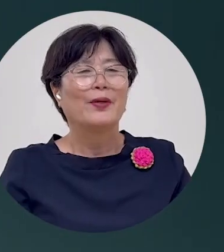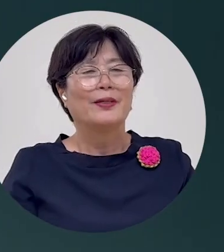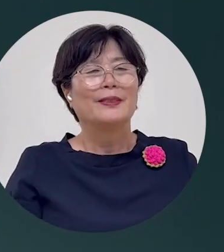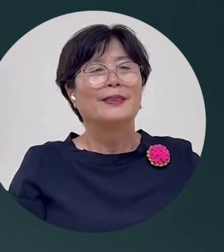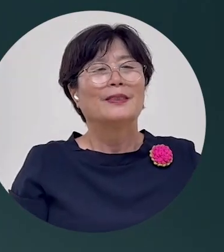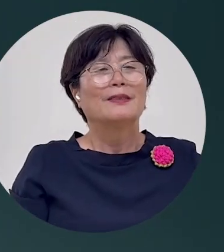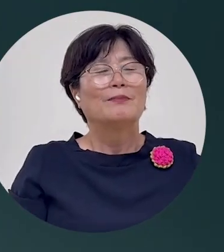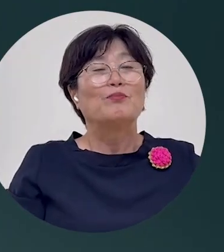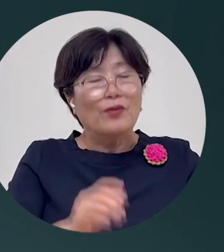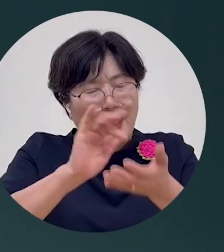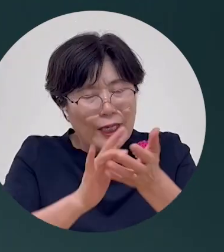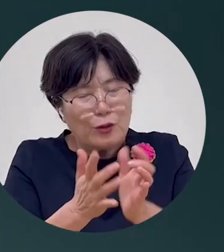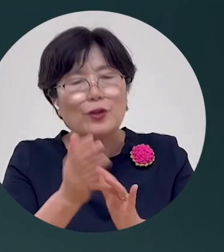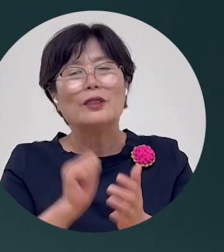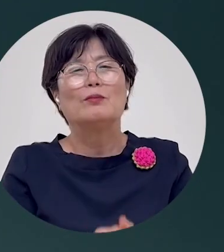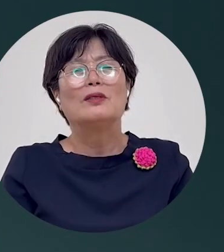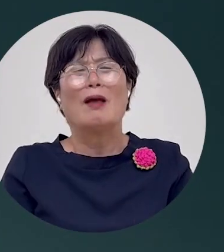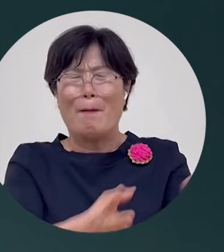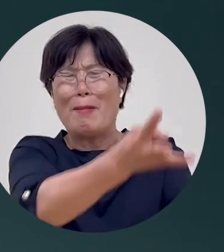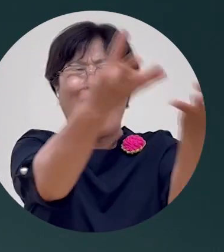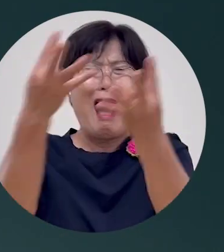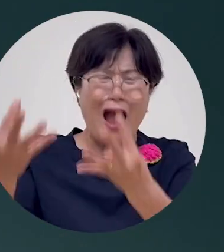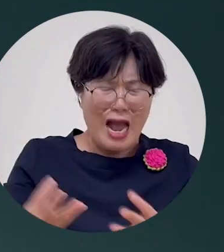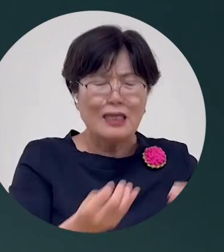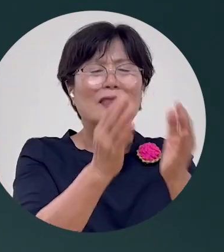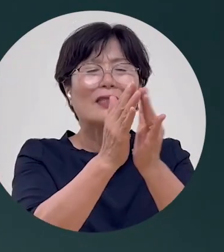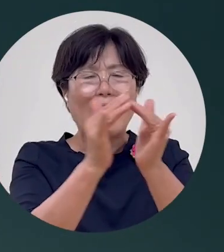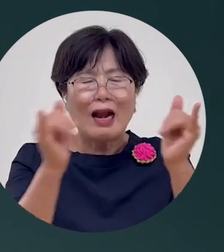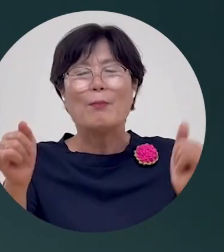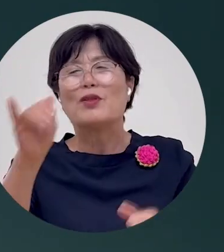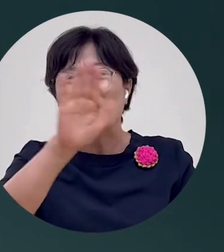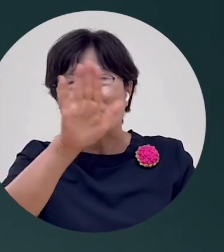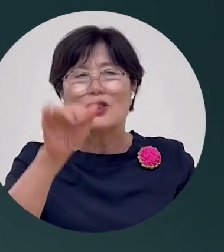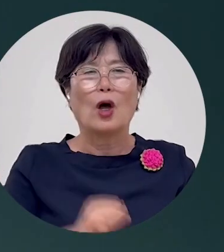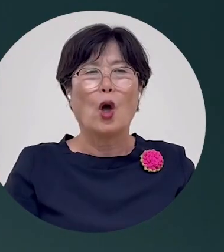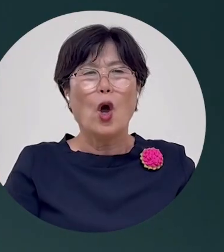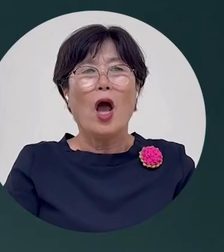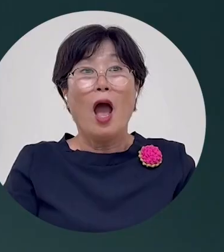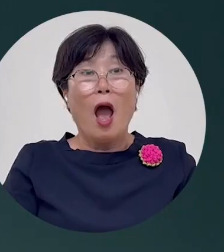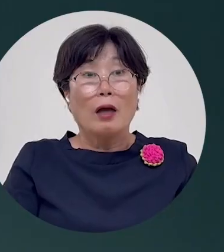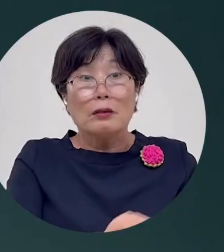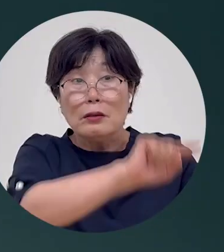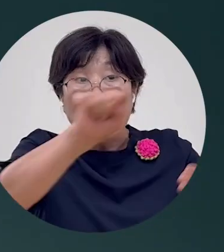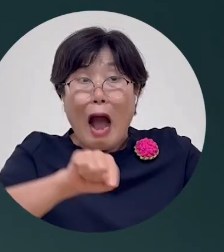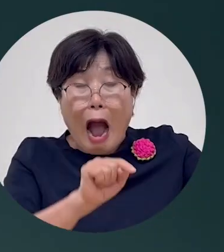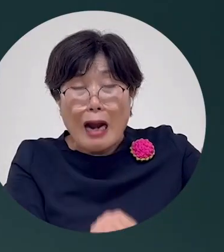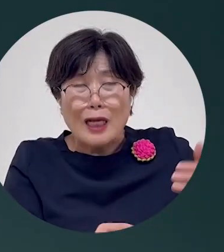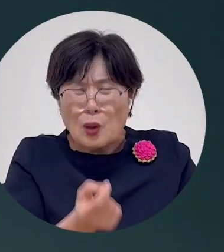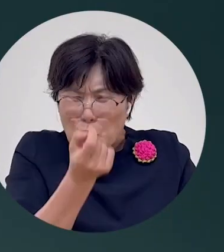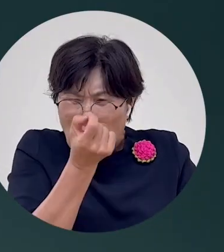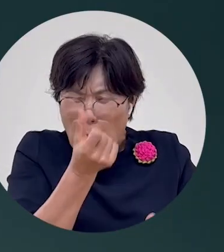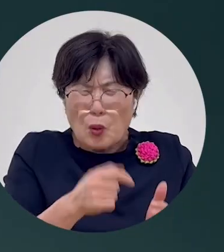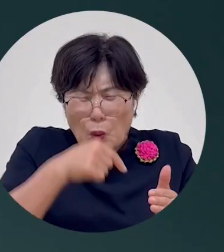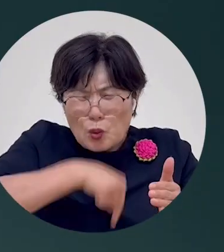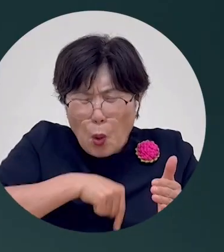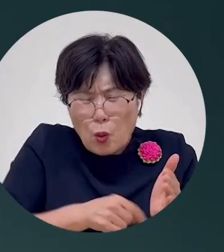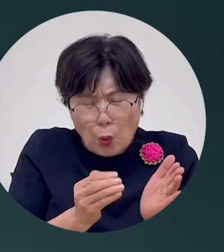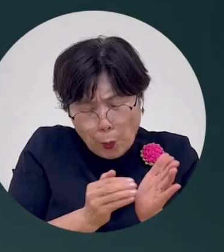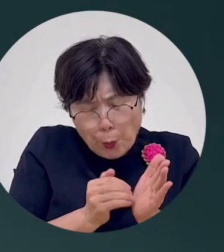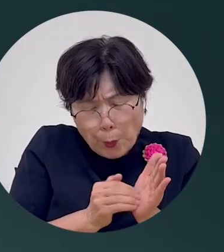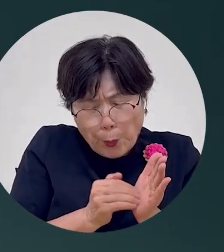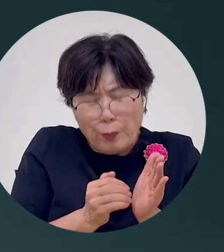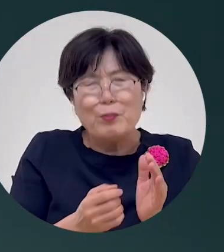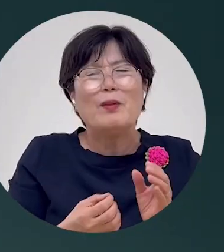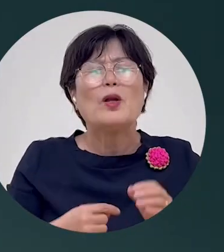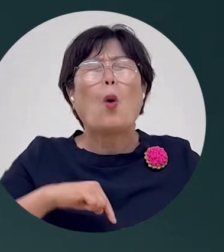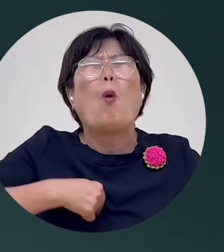자, 예수님은 군중 속에 섞여서 속으로 수군거리는 것까지도 정확하게 다